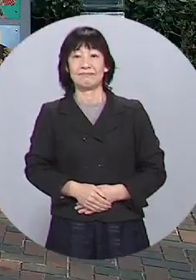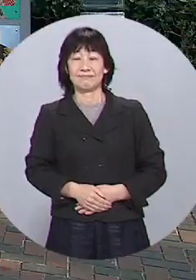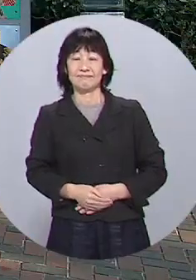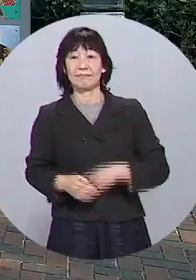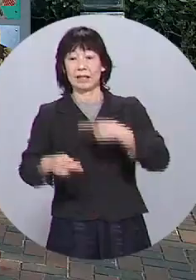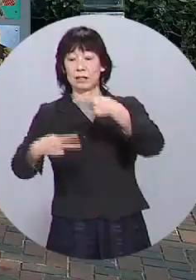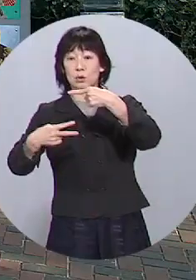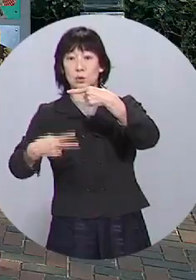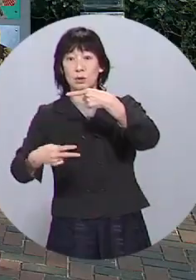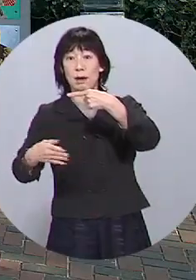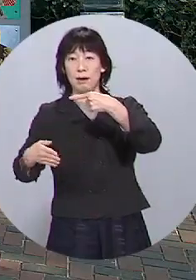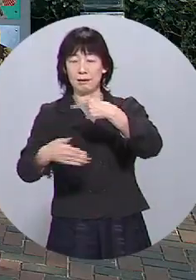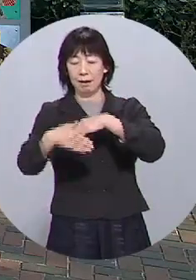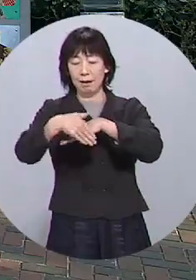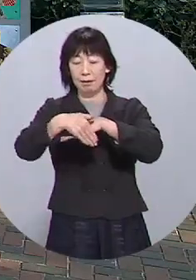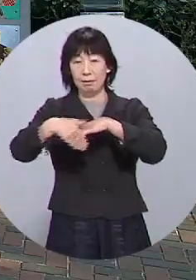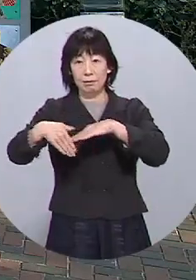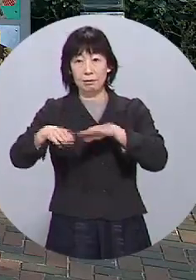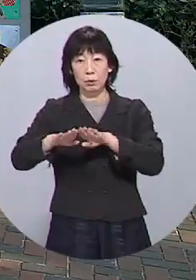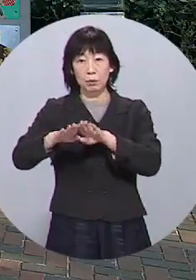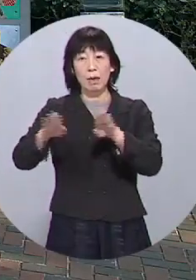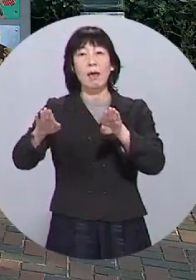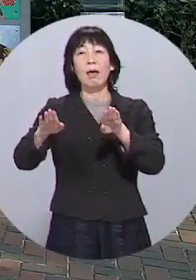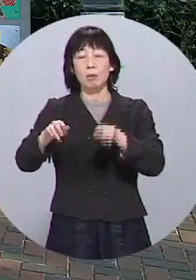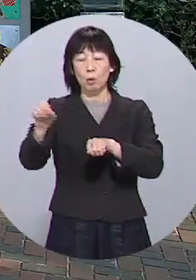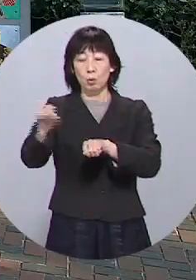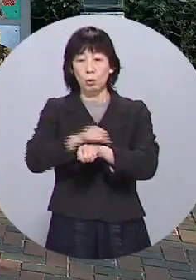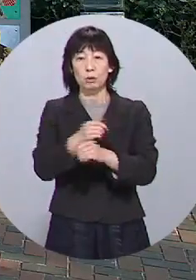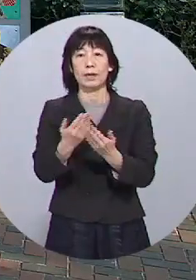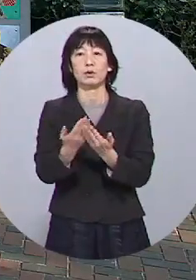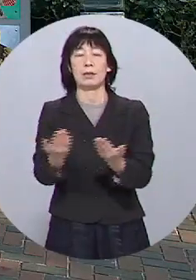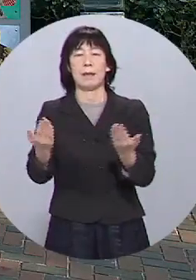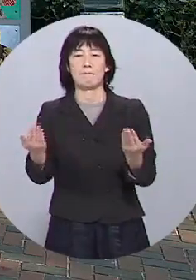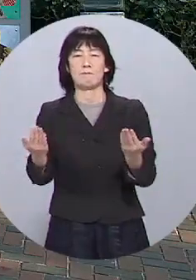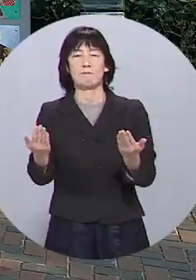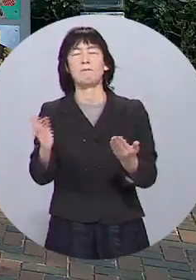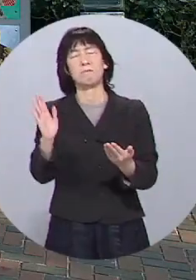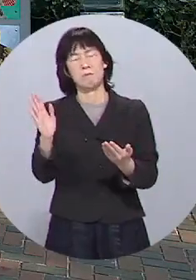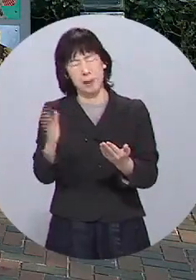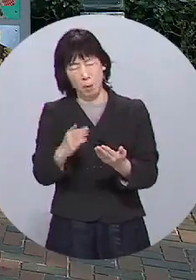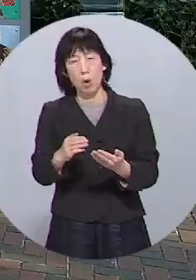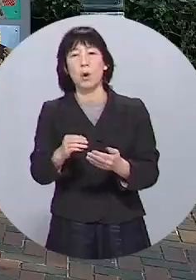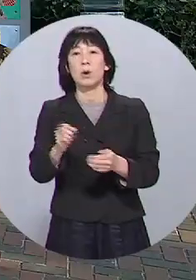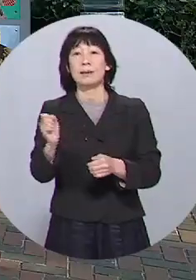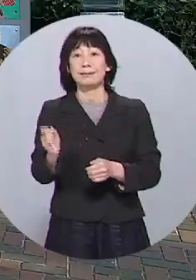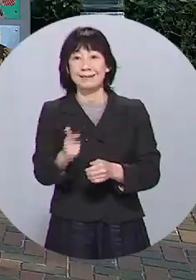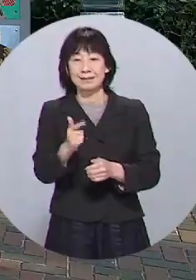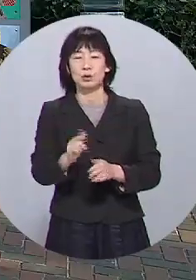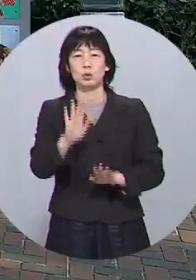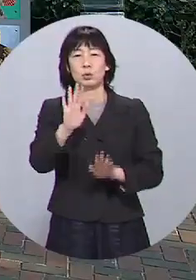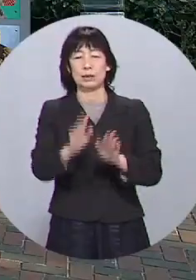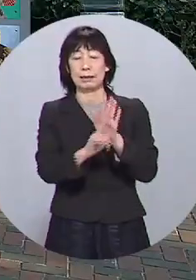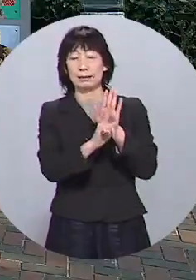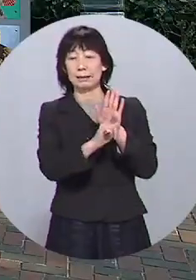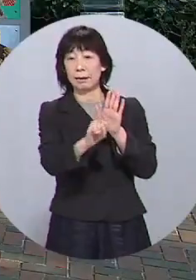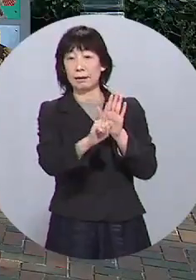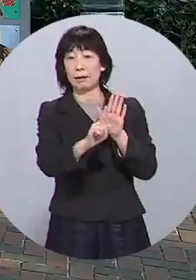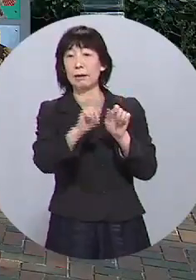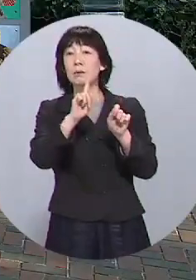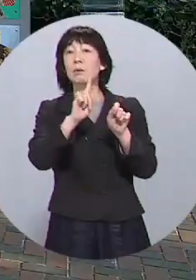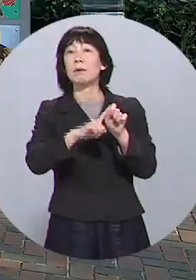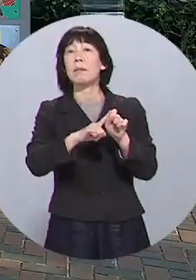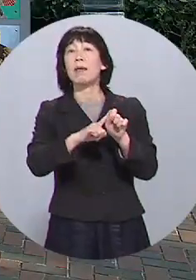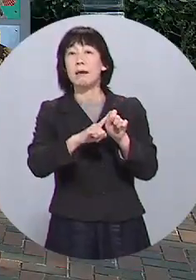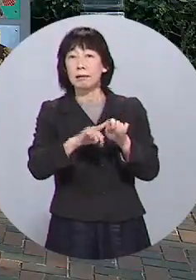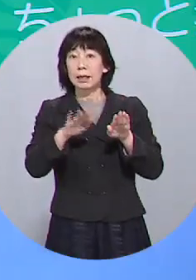1月2日から開催予定だった特別展名泉、緊急事態宣言によりここ県立歴史と民俗の博